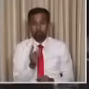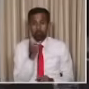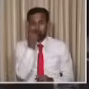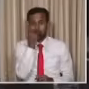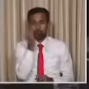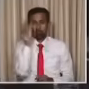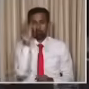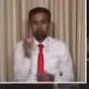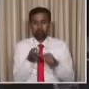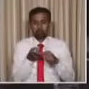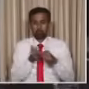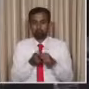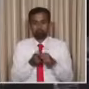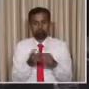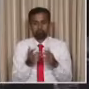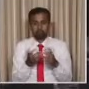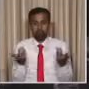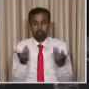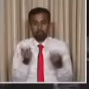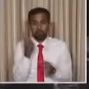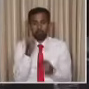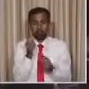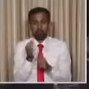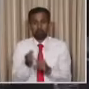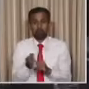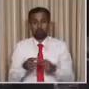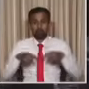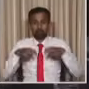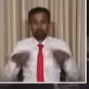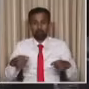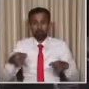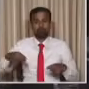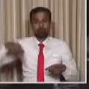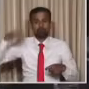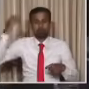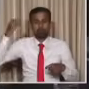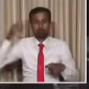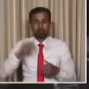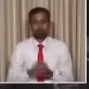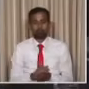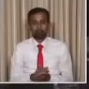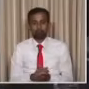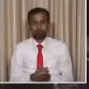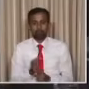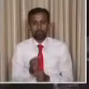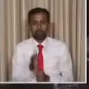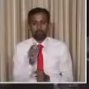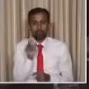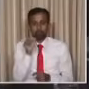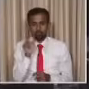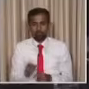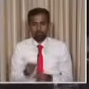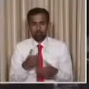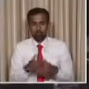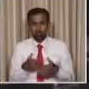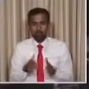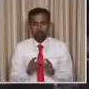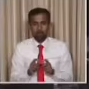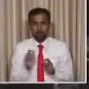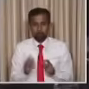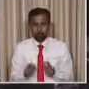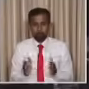ए आदर्श देन्ने नहे मुल्पुट्टुव वेदम वेडिकरगन तीनो मे जनाधिपतिवर्या कैबिनेट मंडले